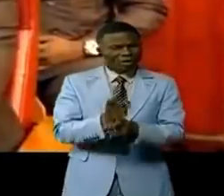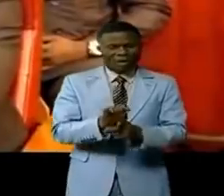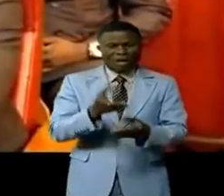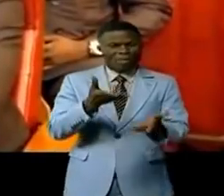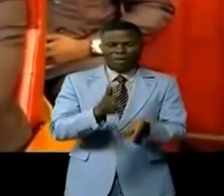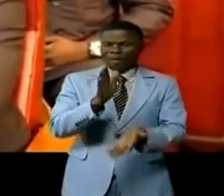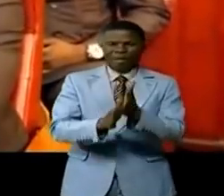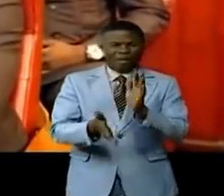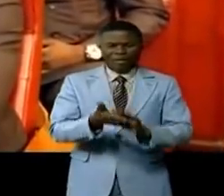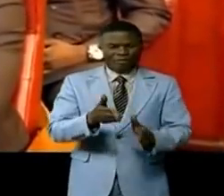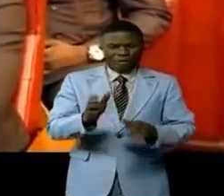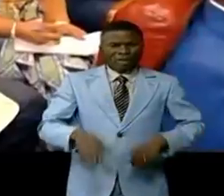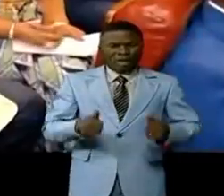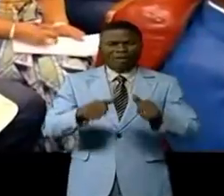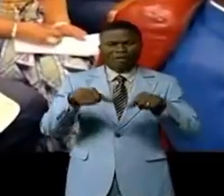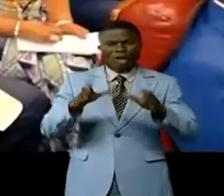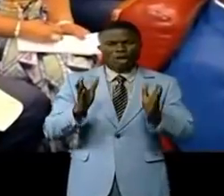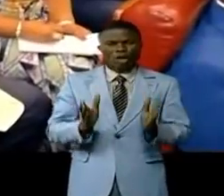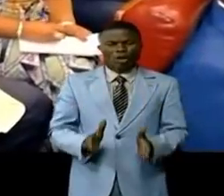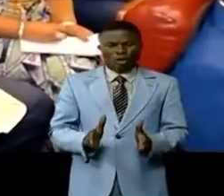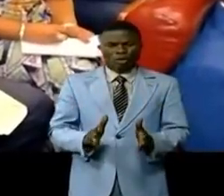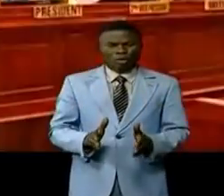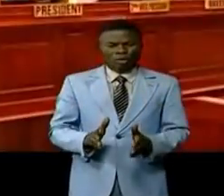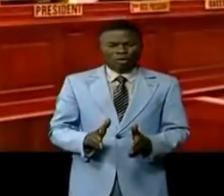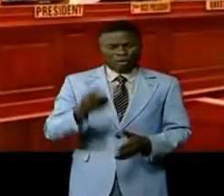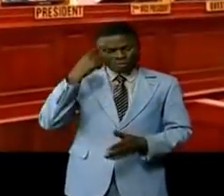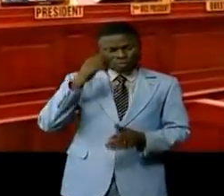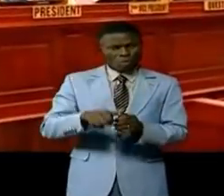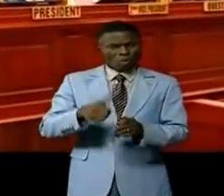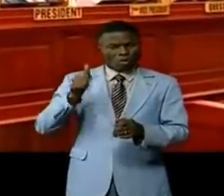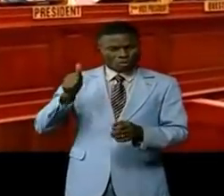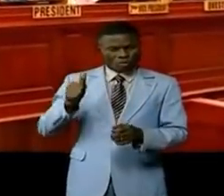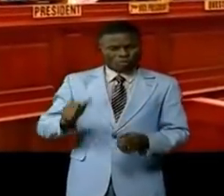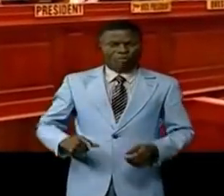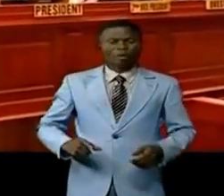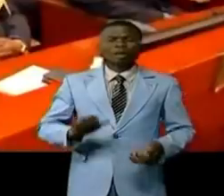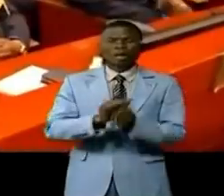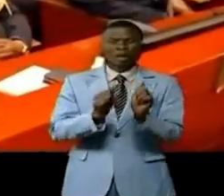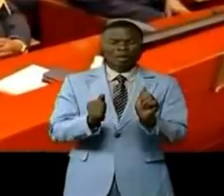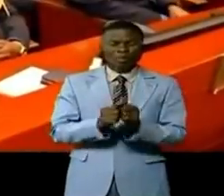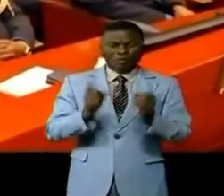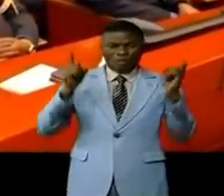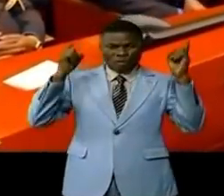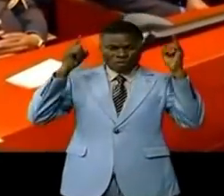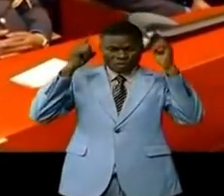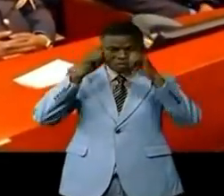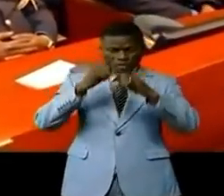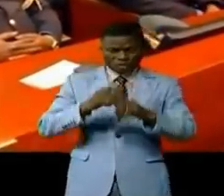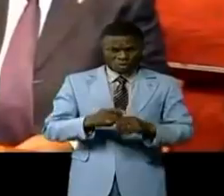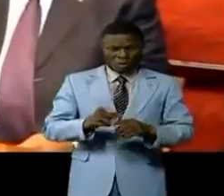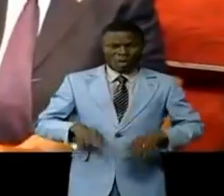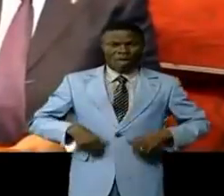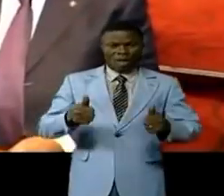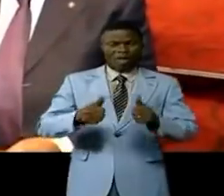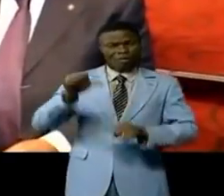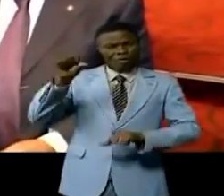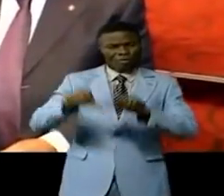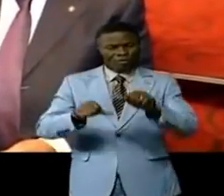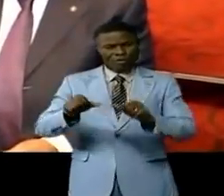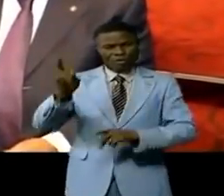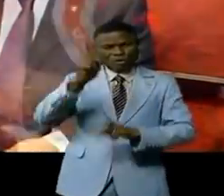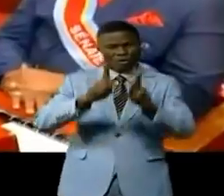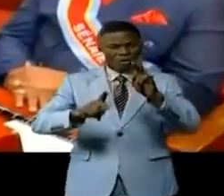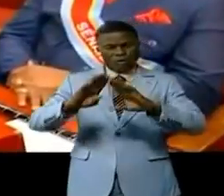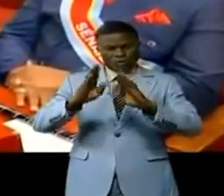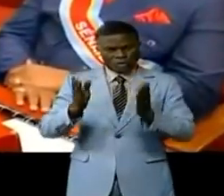le quotidien du peuple congolais. Pour éviter le paradoxe entre les mauvaises conditions de vie de la